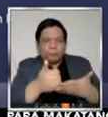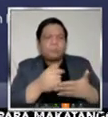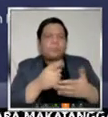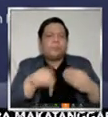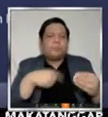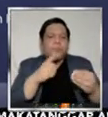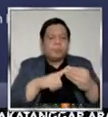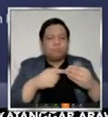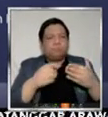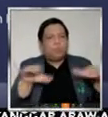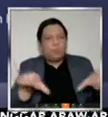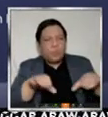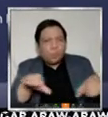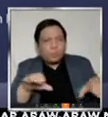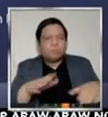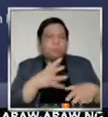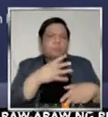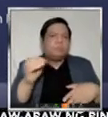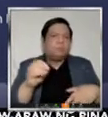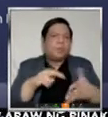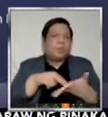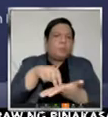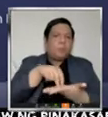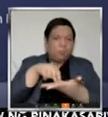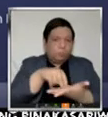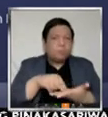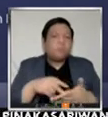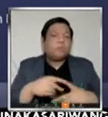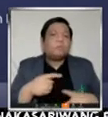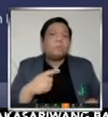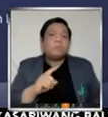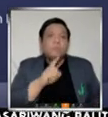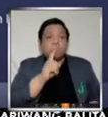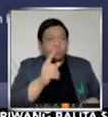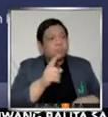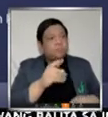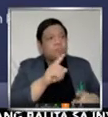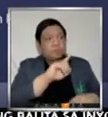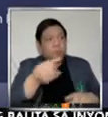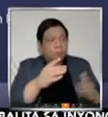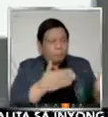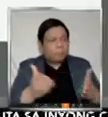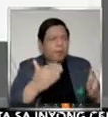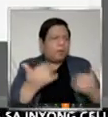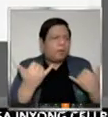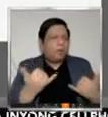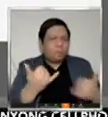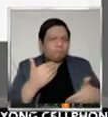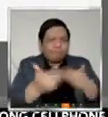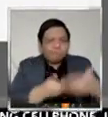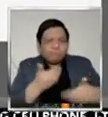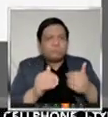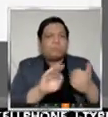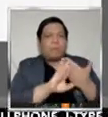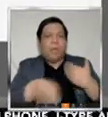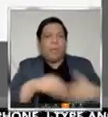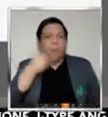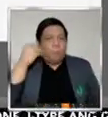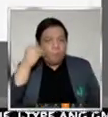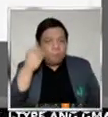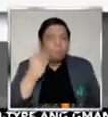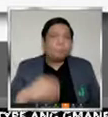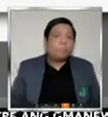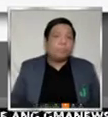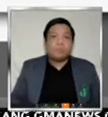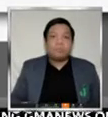at unemployment. Rest assured, no, yung repatriation nila is still being arranged. Sa pagsasaliksik ng